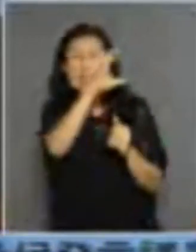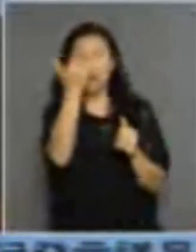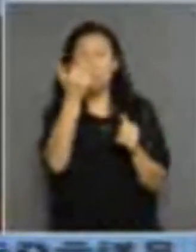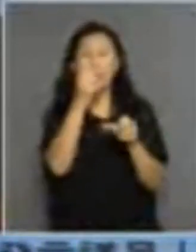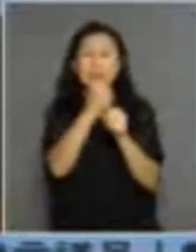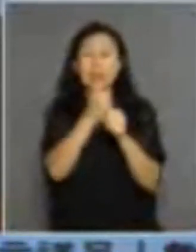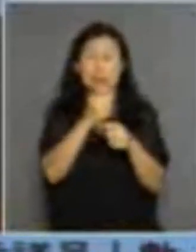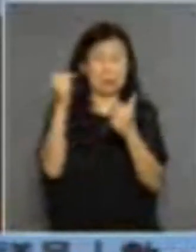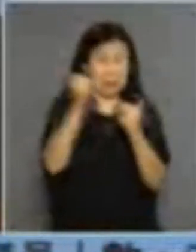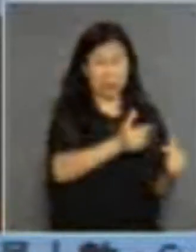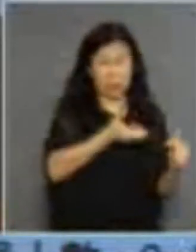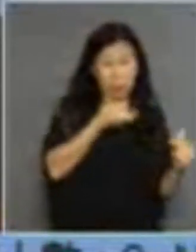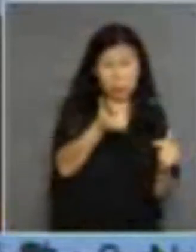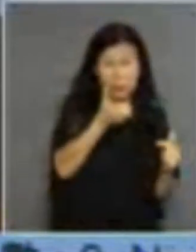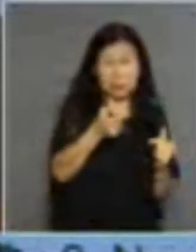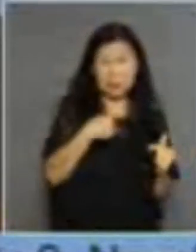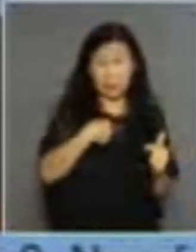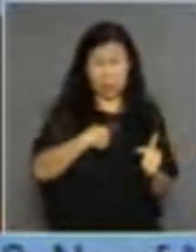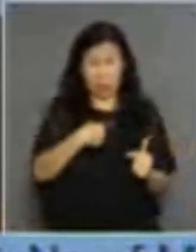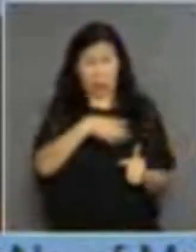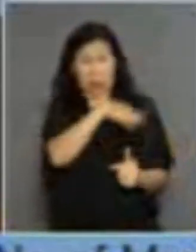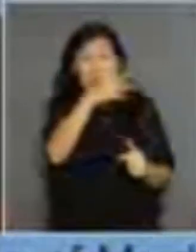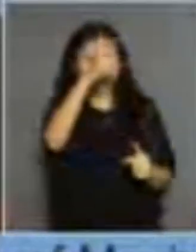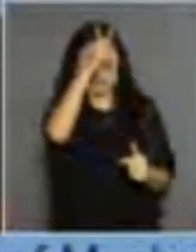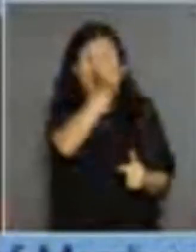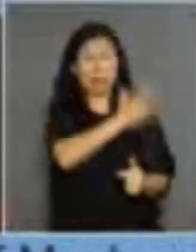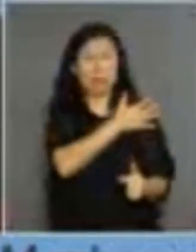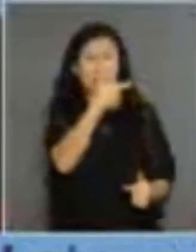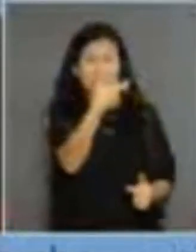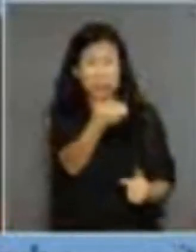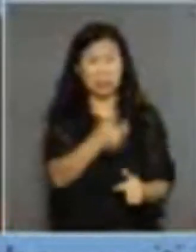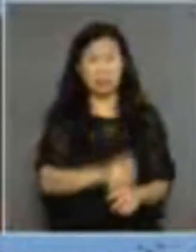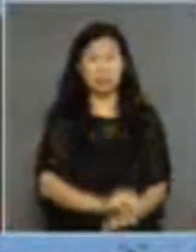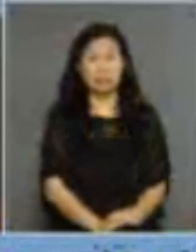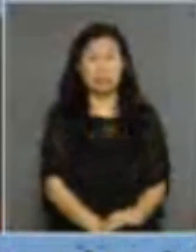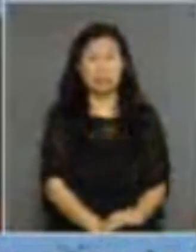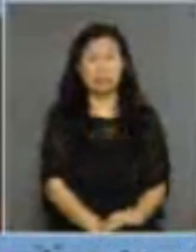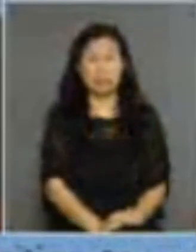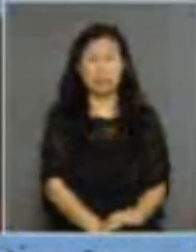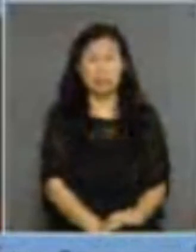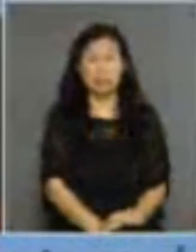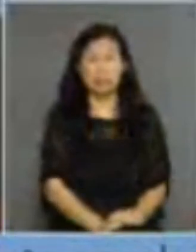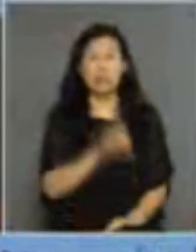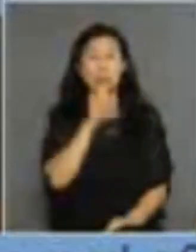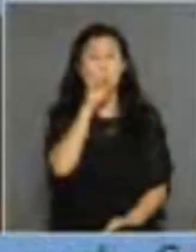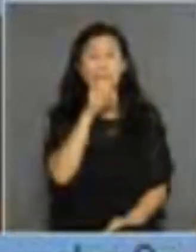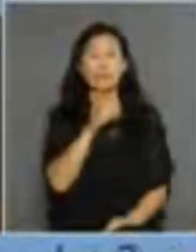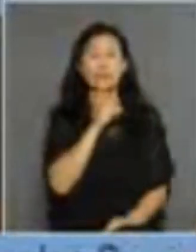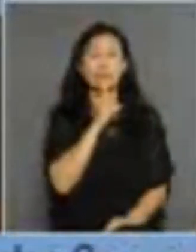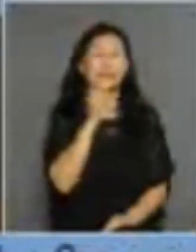錢啊？叫我哋俾錢啊？梗係政府俾錢啊，哥！講嚟都嘥時間，